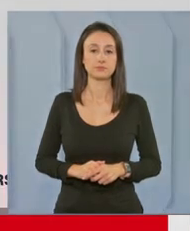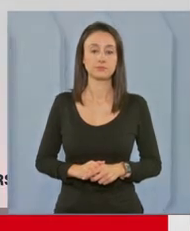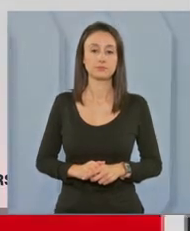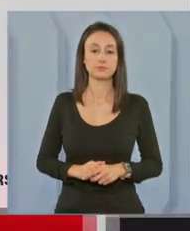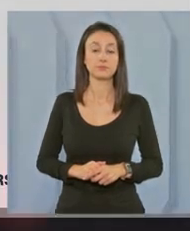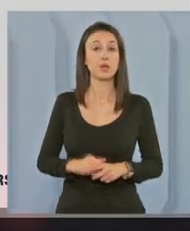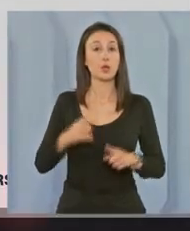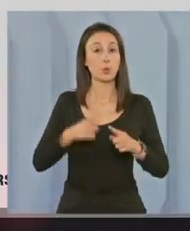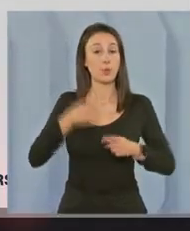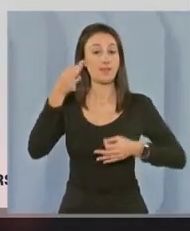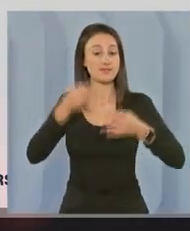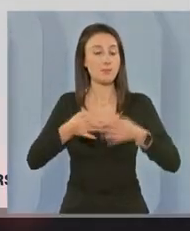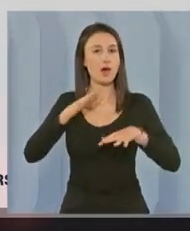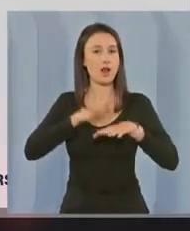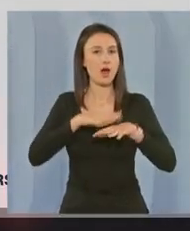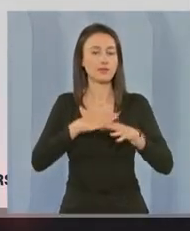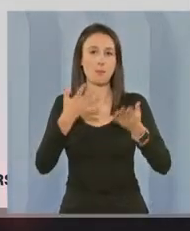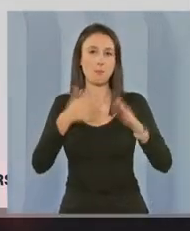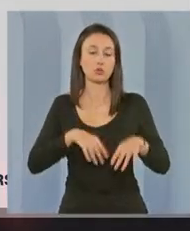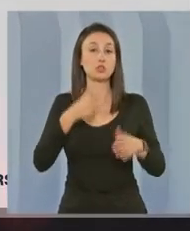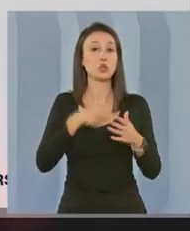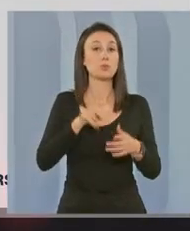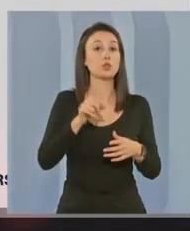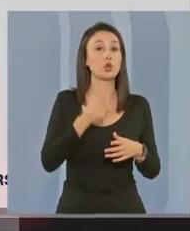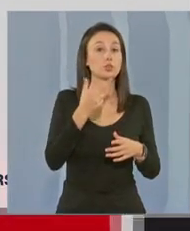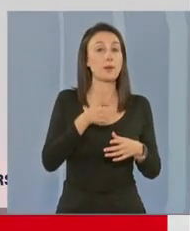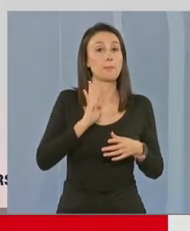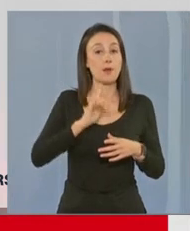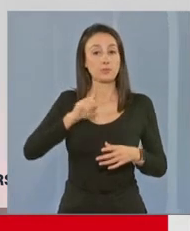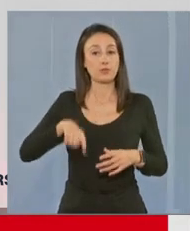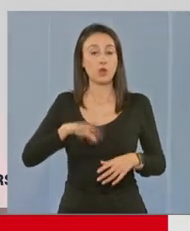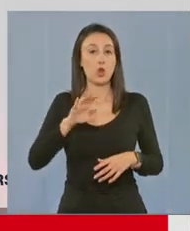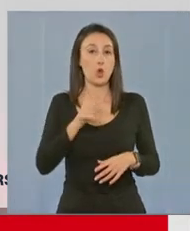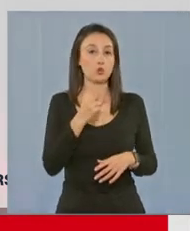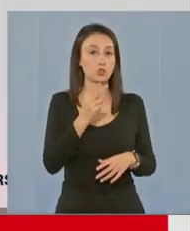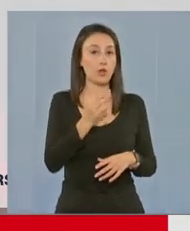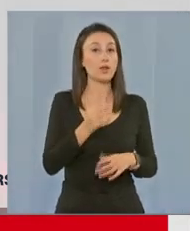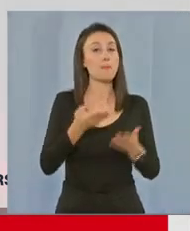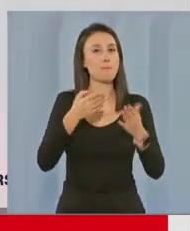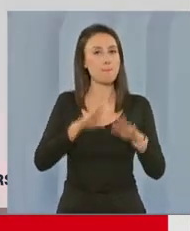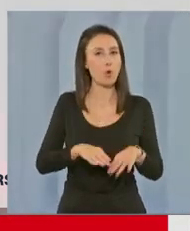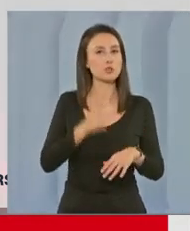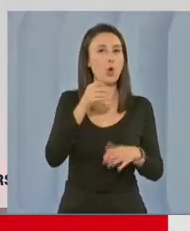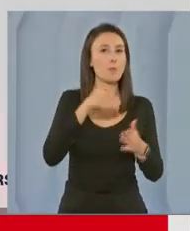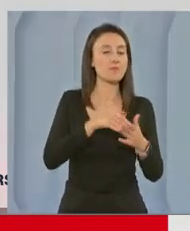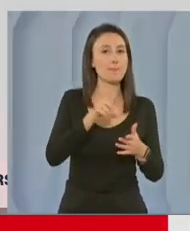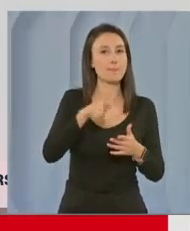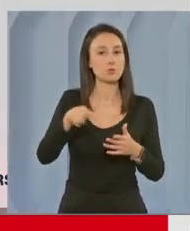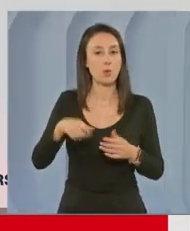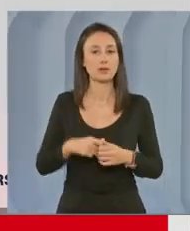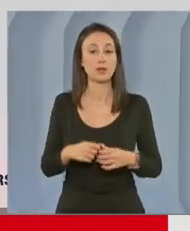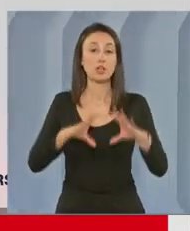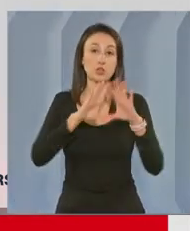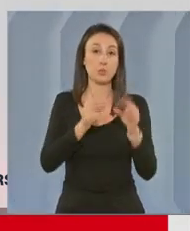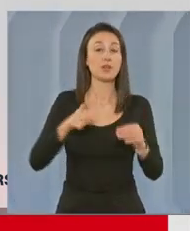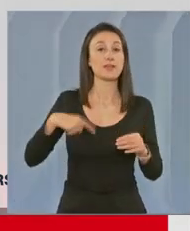Cu estimare a ratei mortalității în 2023 la 14,92 de decese la 1000 de locuitori,